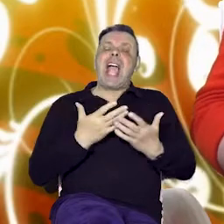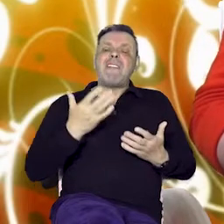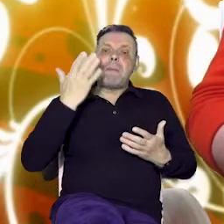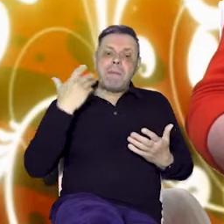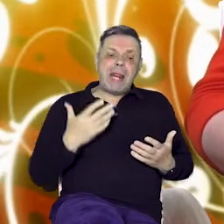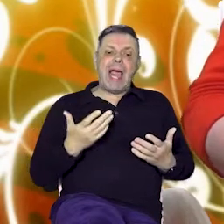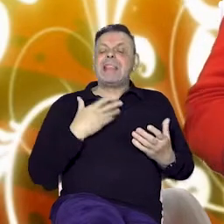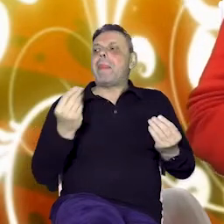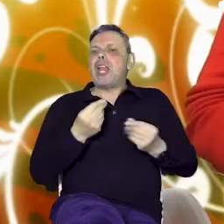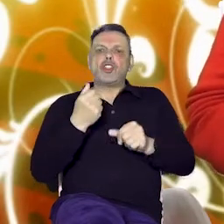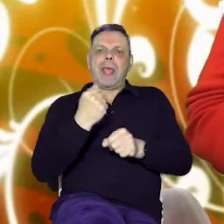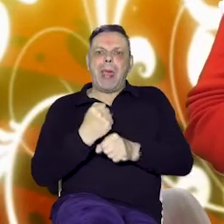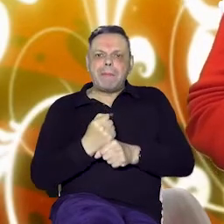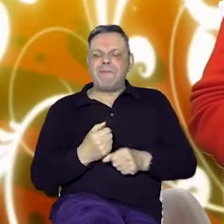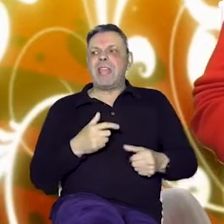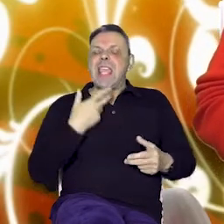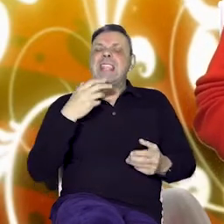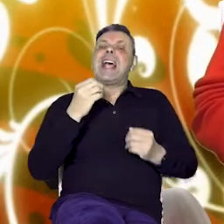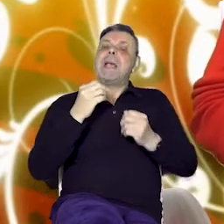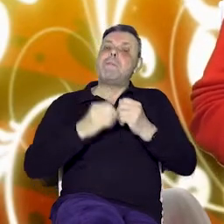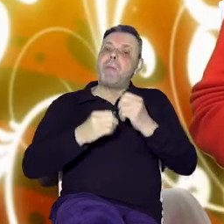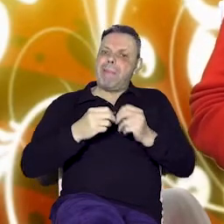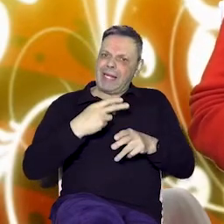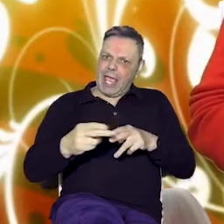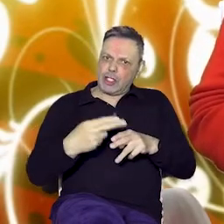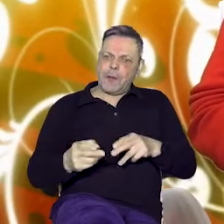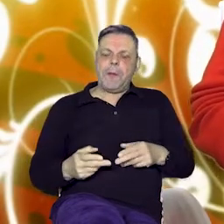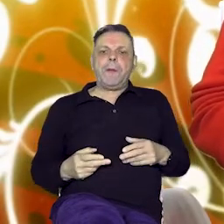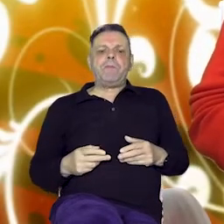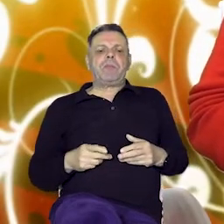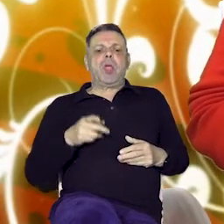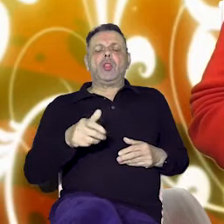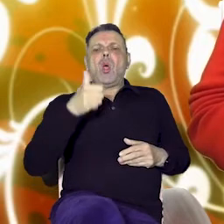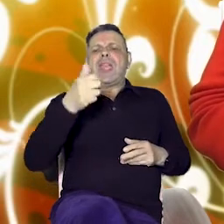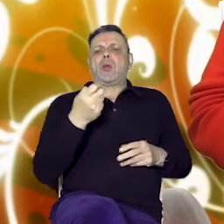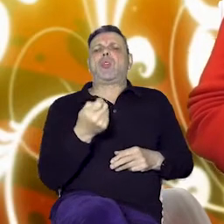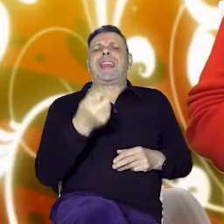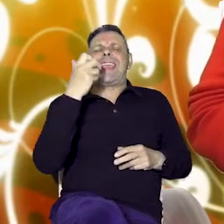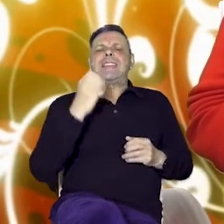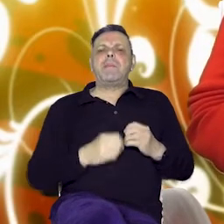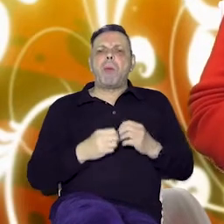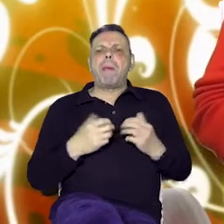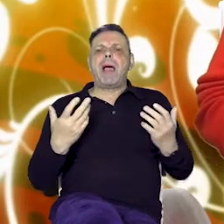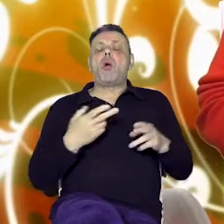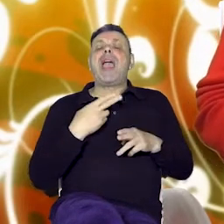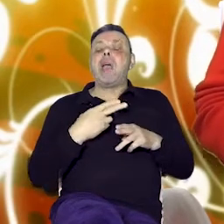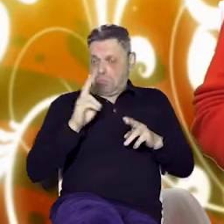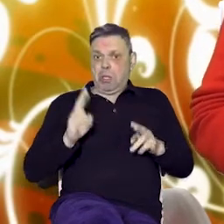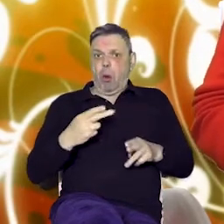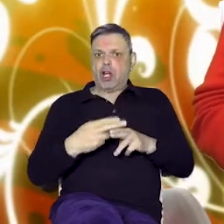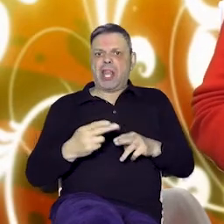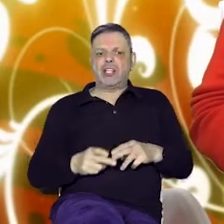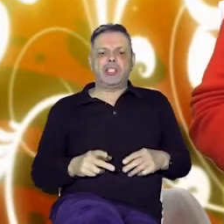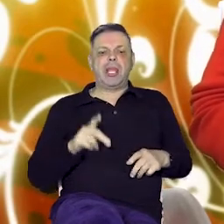nešto poduzme da te probleme riješi. A u stvari, to je jedan od rijetkih problema koji je rješiv. Gledajte, neke stvari